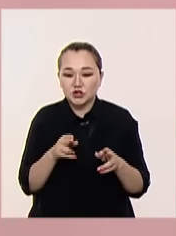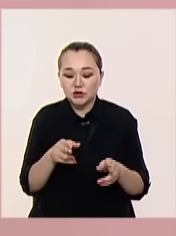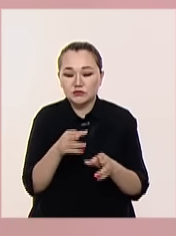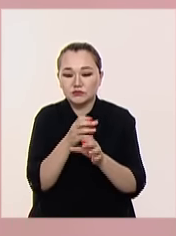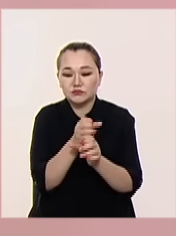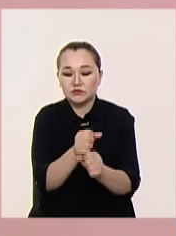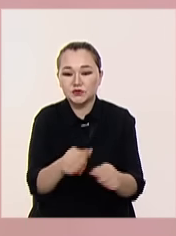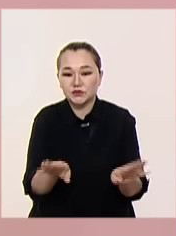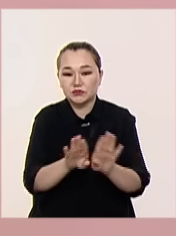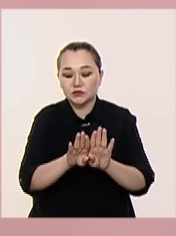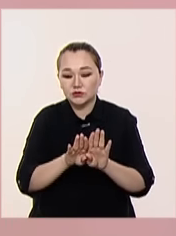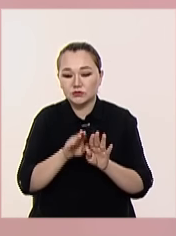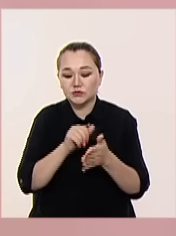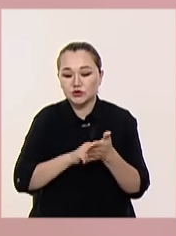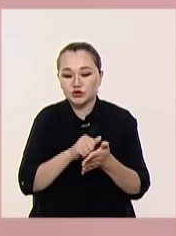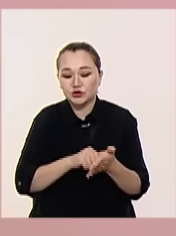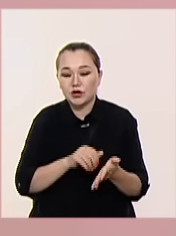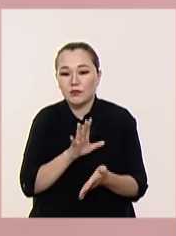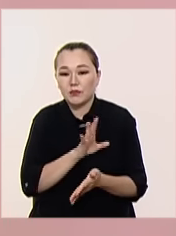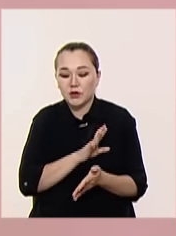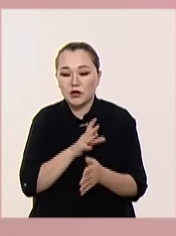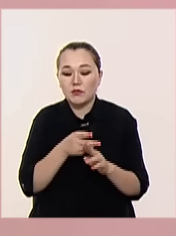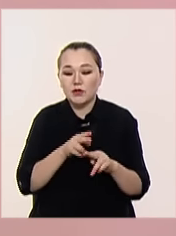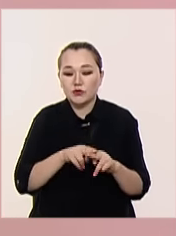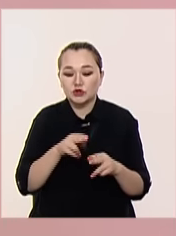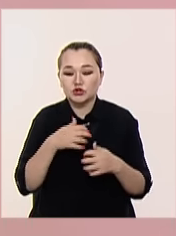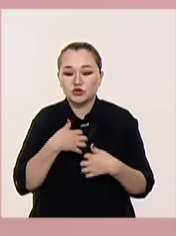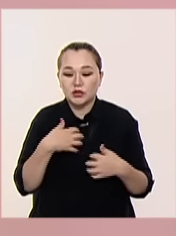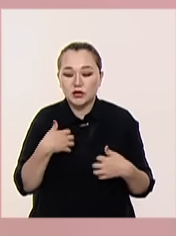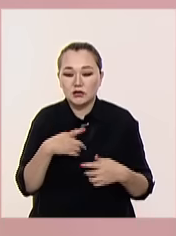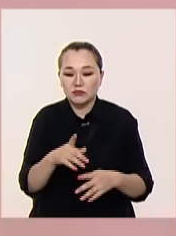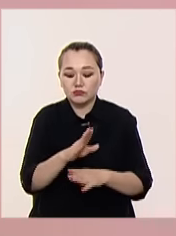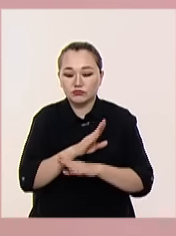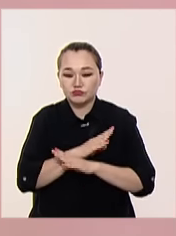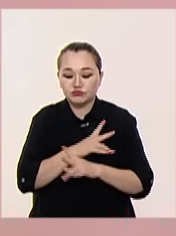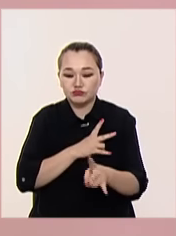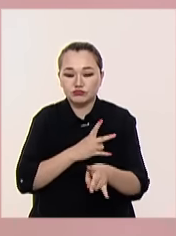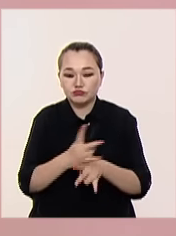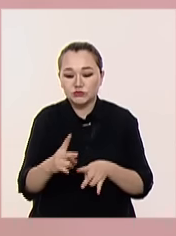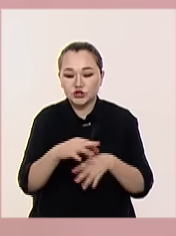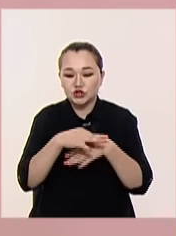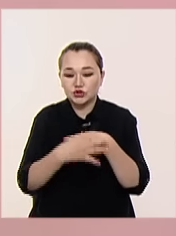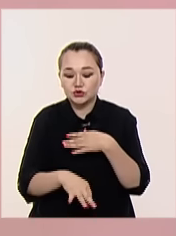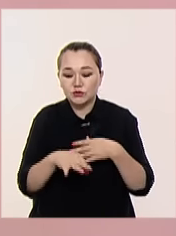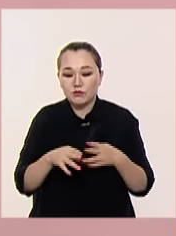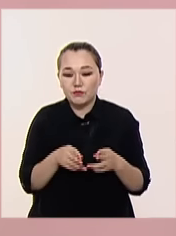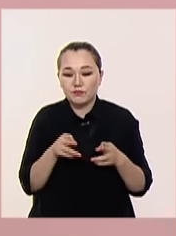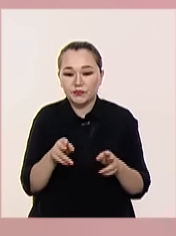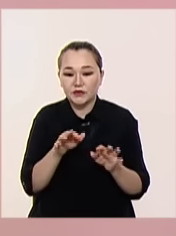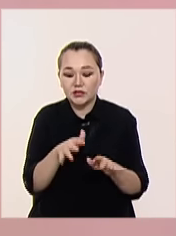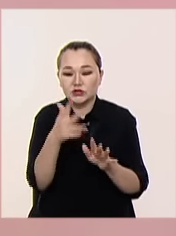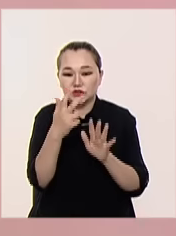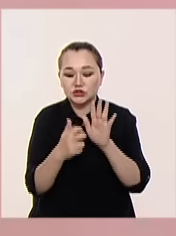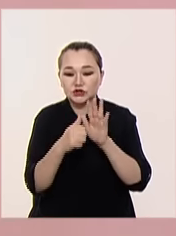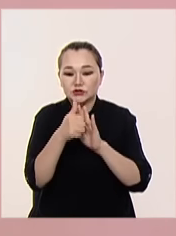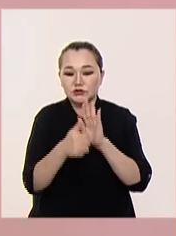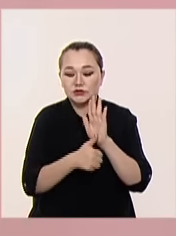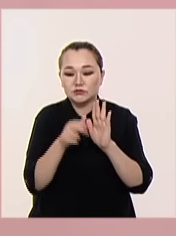кыскартуулары себеп болду деп ойлойм. Өйткени жаныбарга анын мертүүгүнө алып келген катыгездикке кылмыштык кодекстин